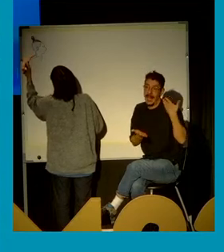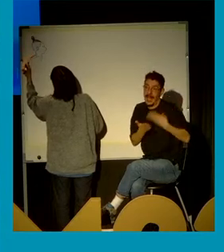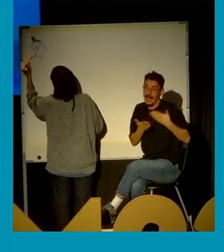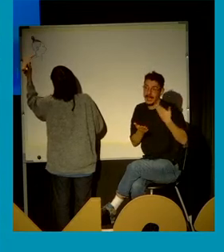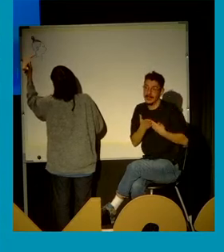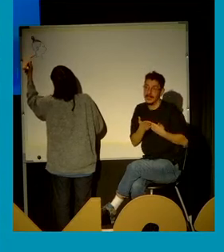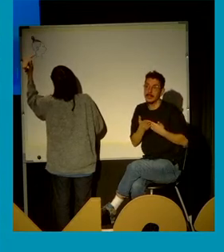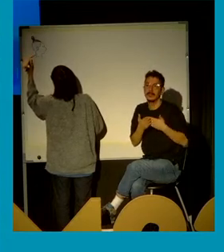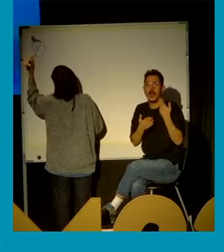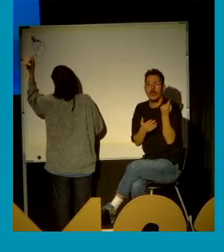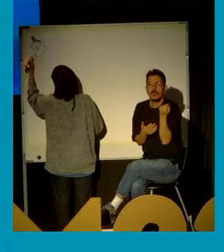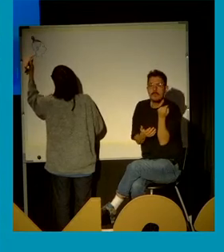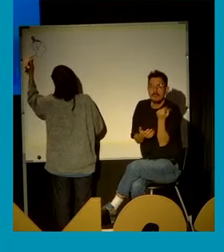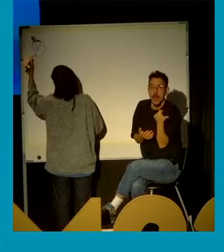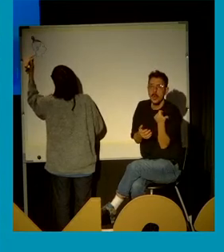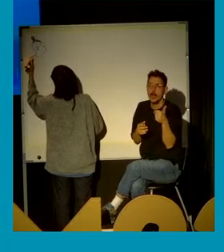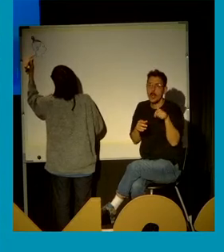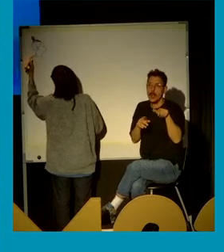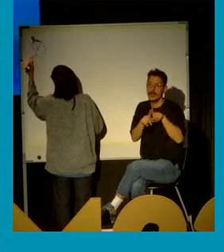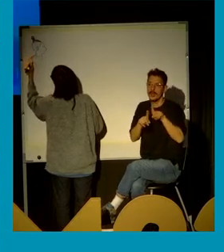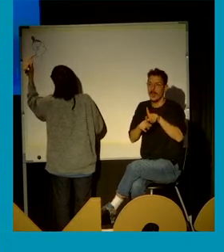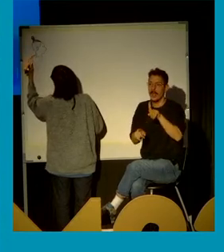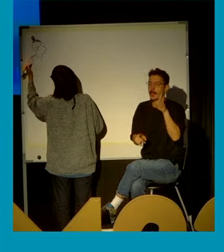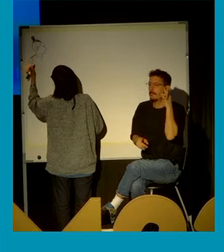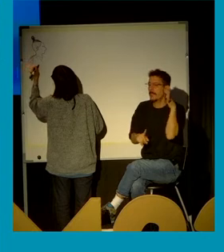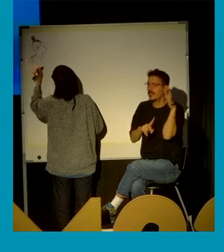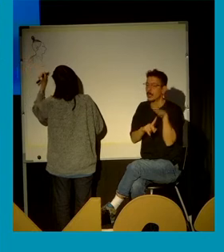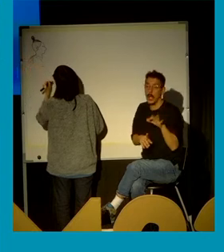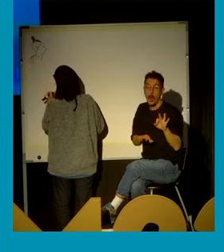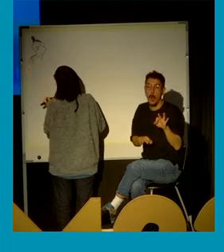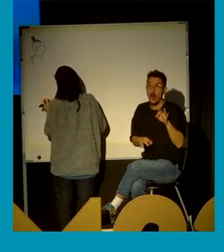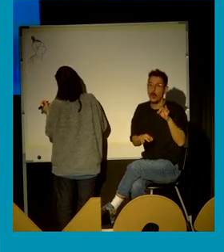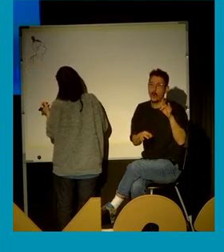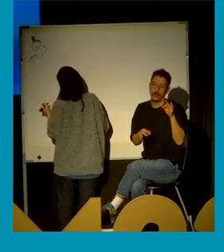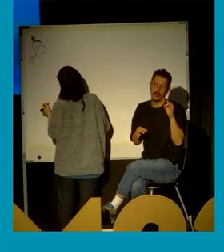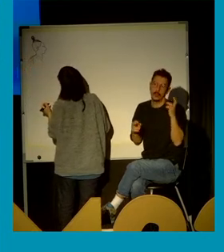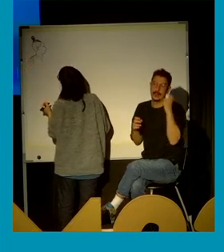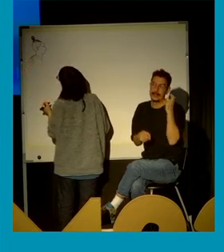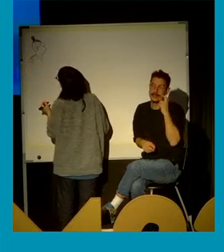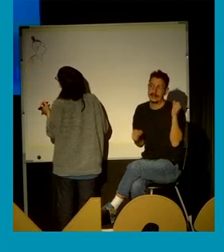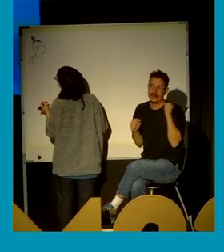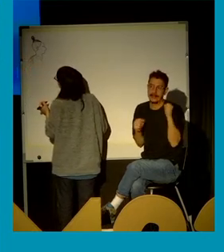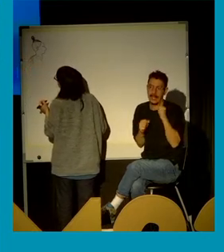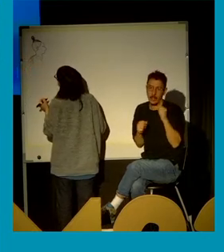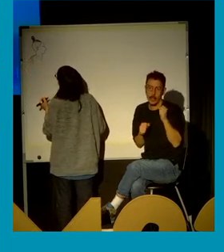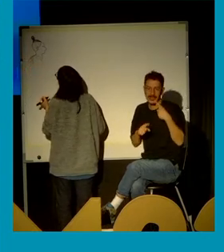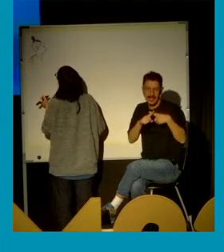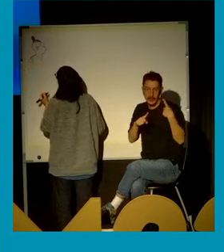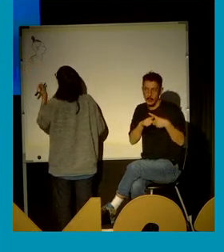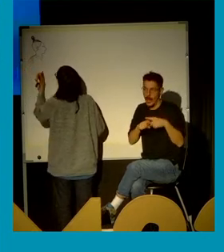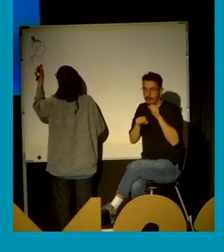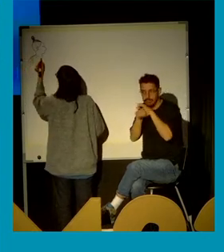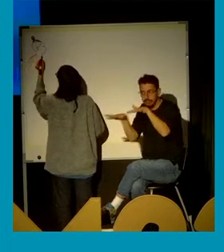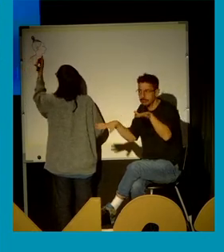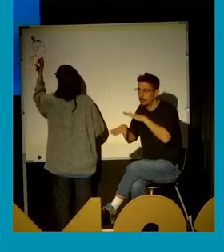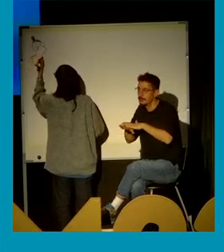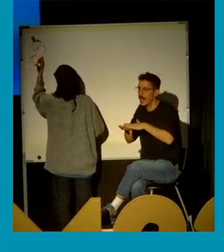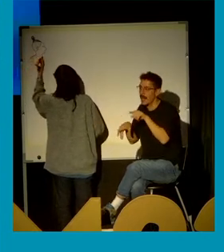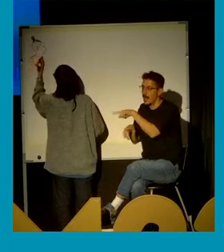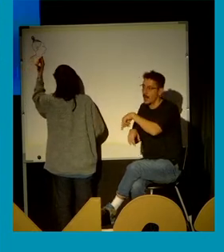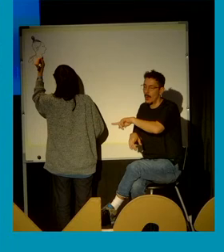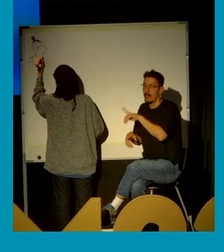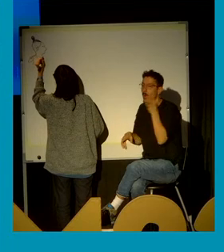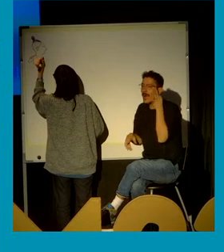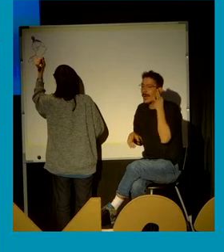misògin, ni acabarem amb elles amb terror i amb discursos de terror sexual, ni amb taps als gots en espais d'oci, ni